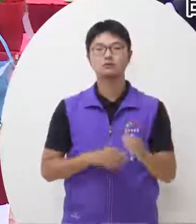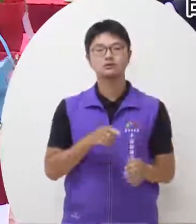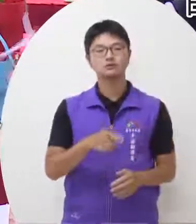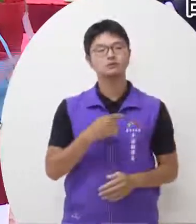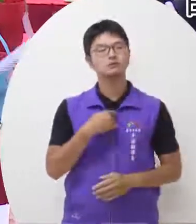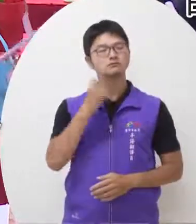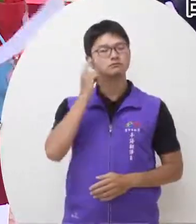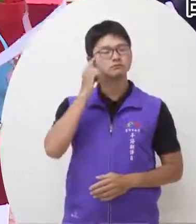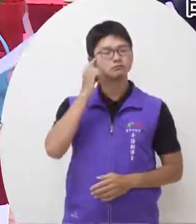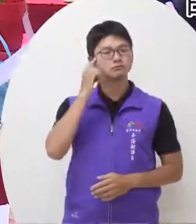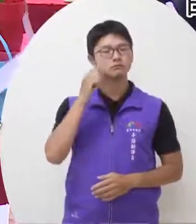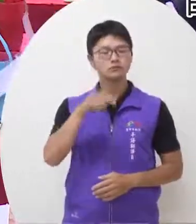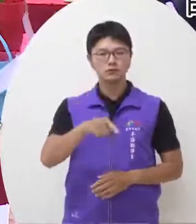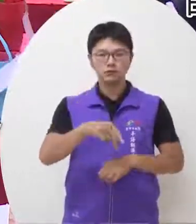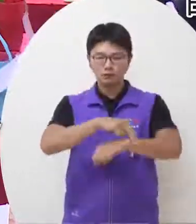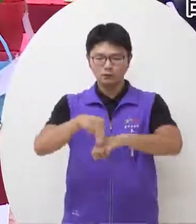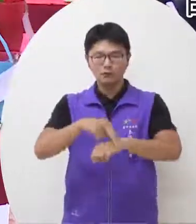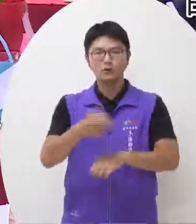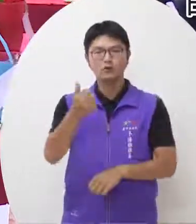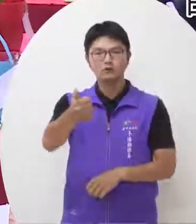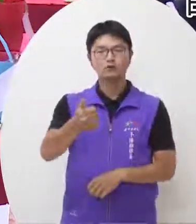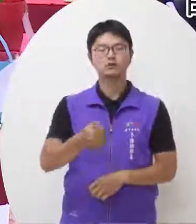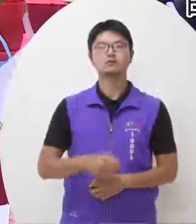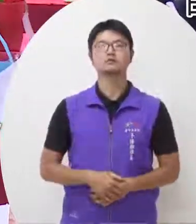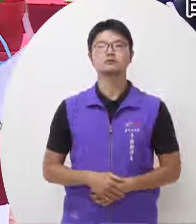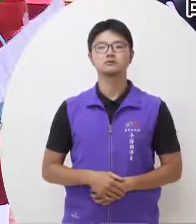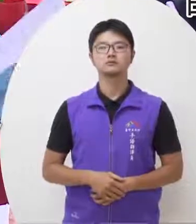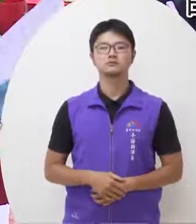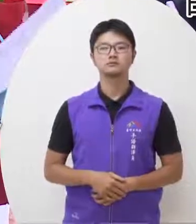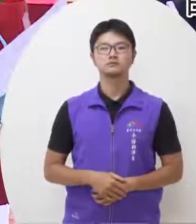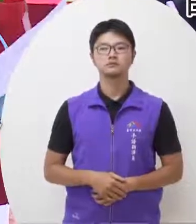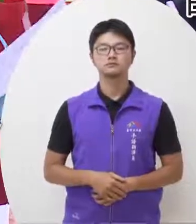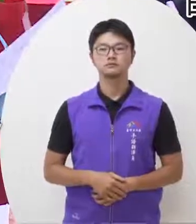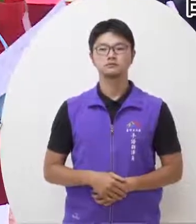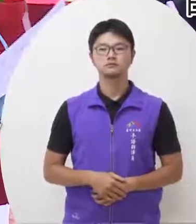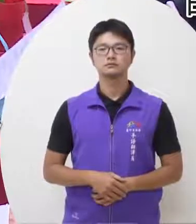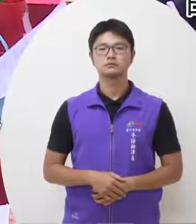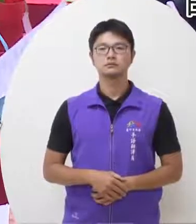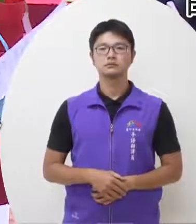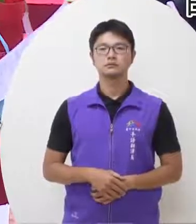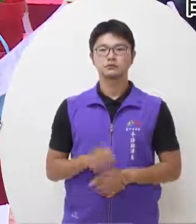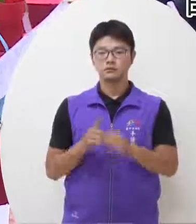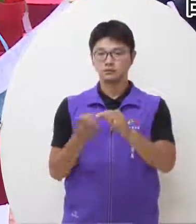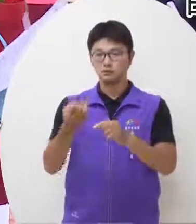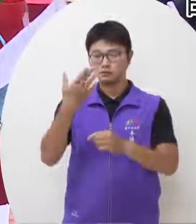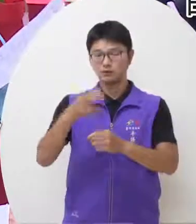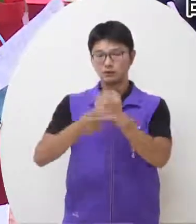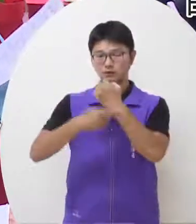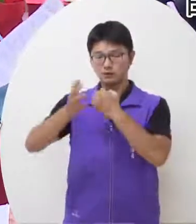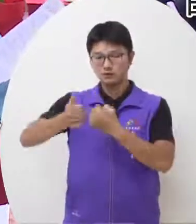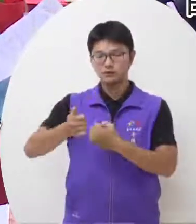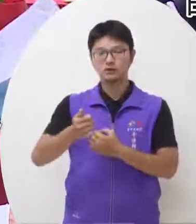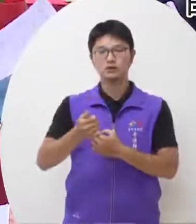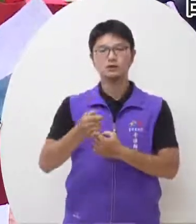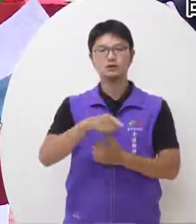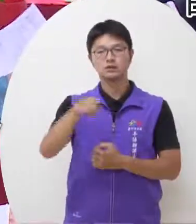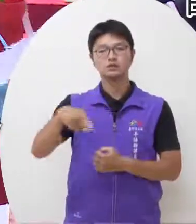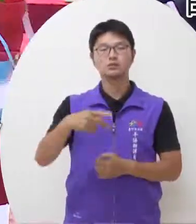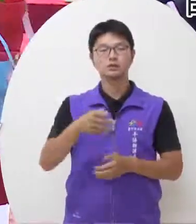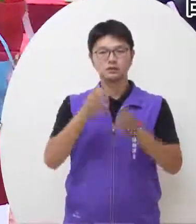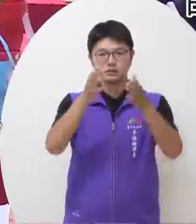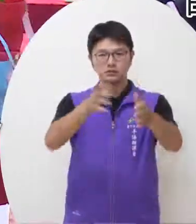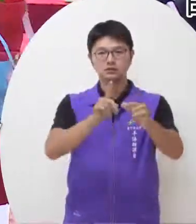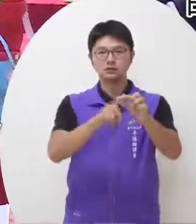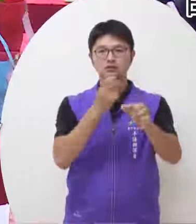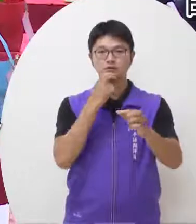而且呢维护的这么好哦。那至于说在中化里长还有文静里长哦，很感谢对我们中央公